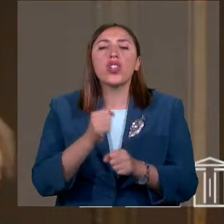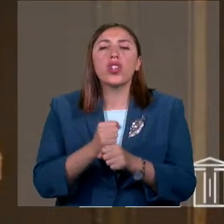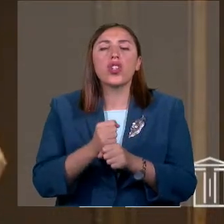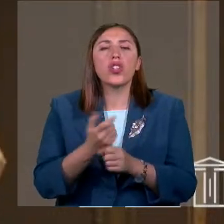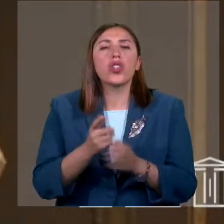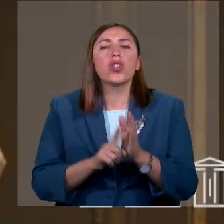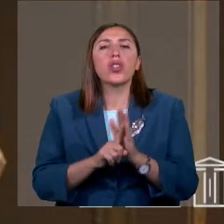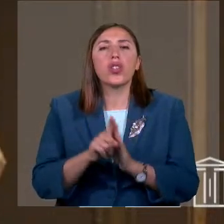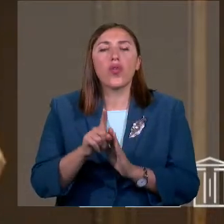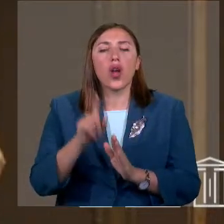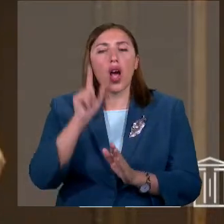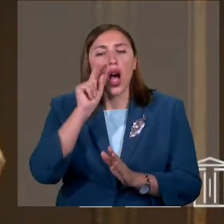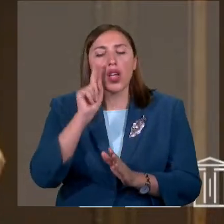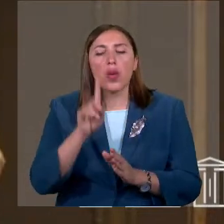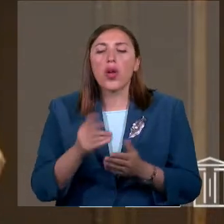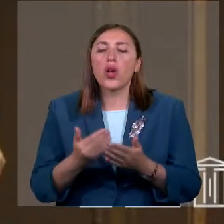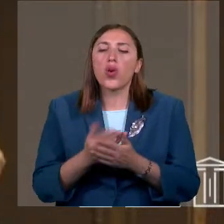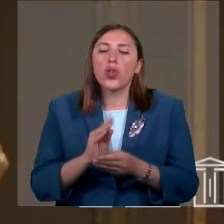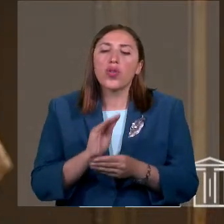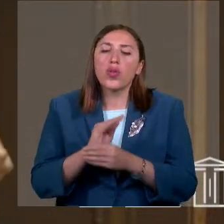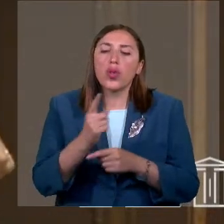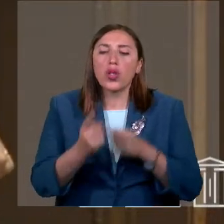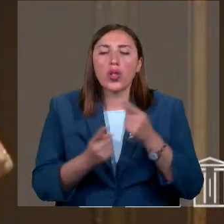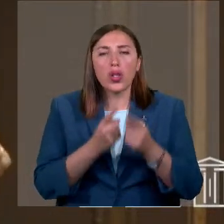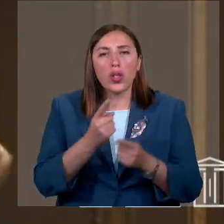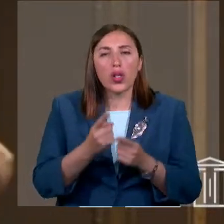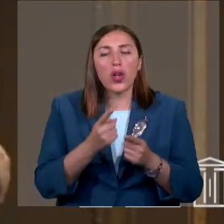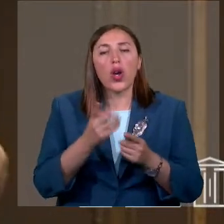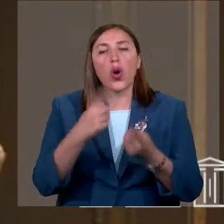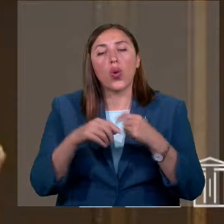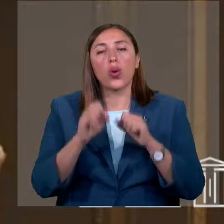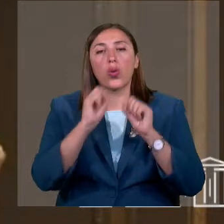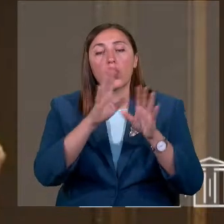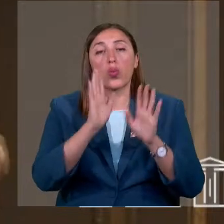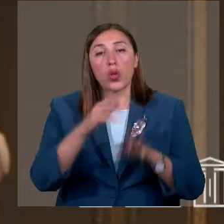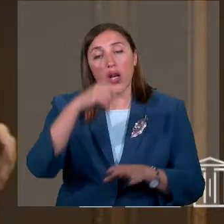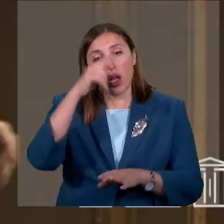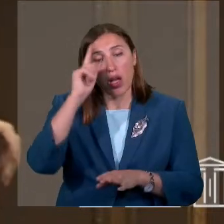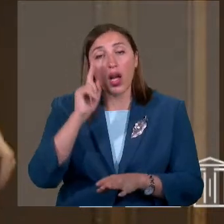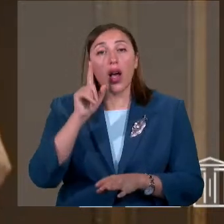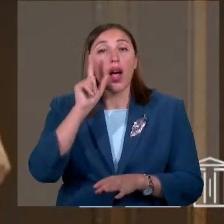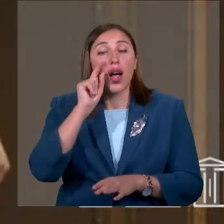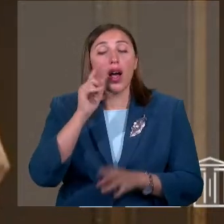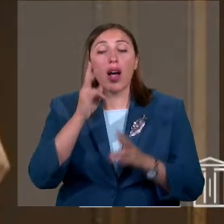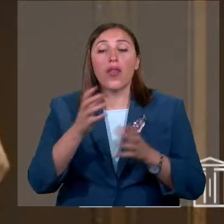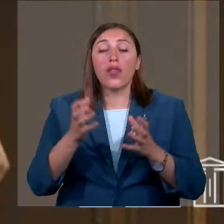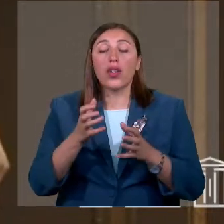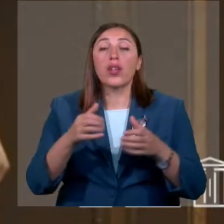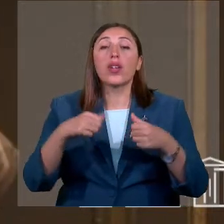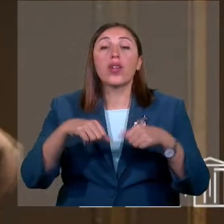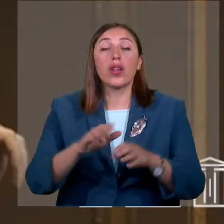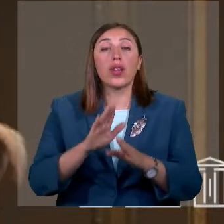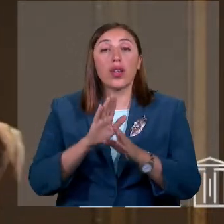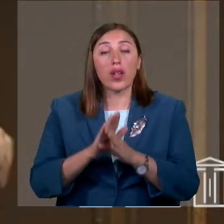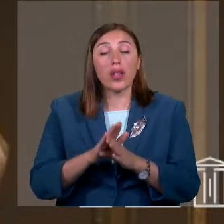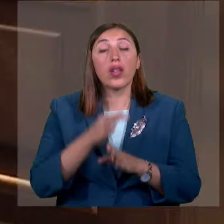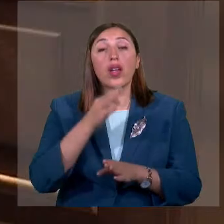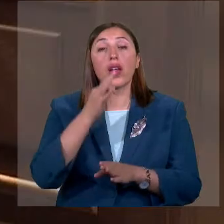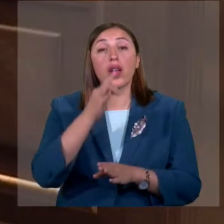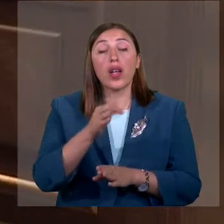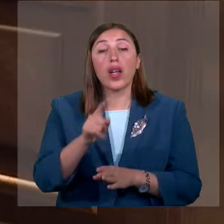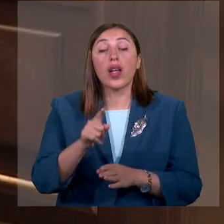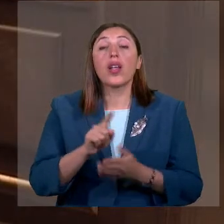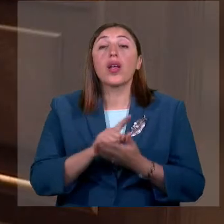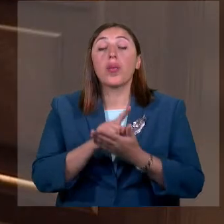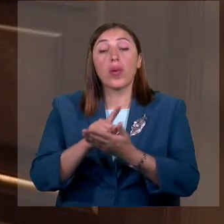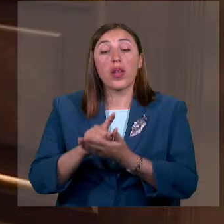հայկական կողմը իր լրացումներով կրկին պետք է փոխանցի Ադրբեջանին, Հայաստանի անվտանգության խորհրդի քարտուղարն ասաց, թե բանակցային